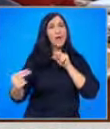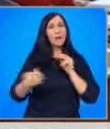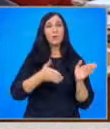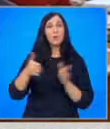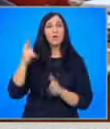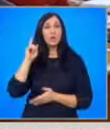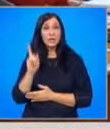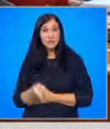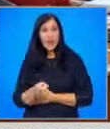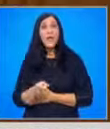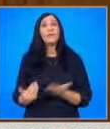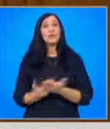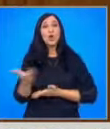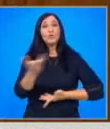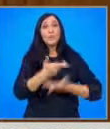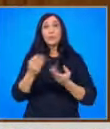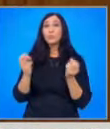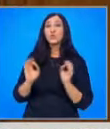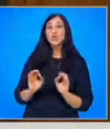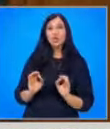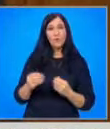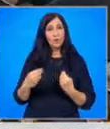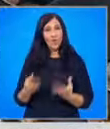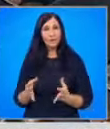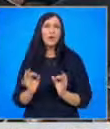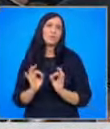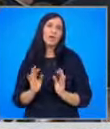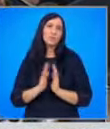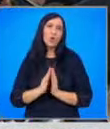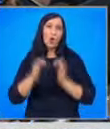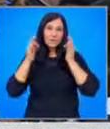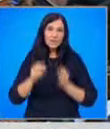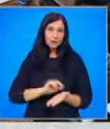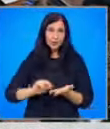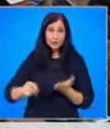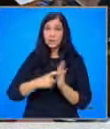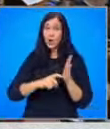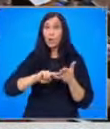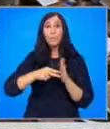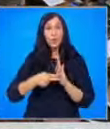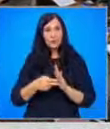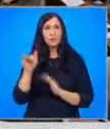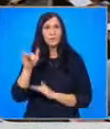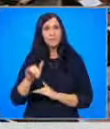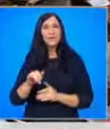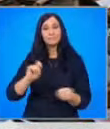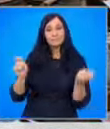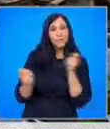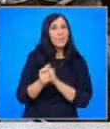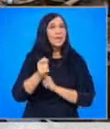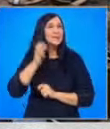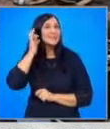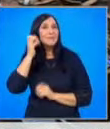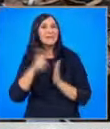на дебата по същество беше даден. Така че моля официално да го регистрирате и законопроекта да бъде преименуван на